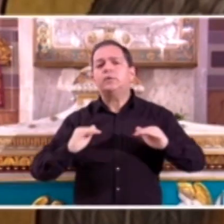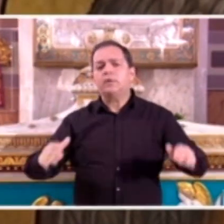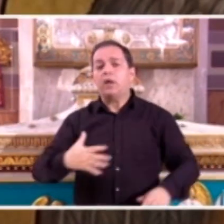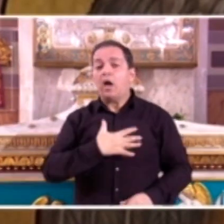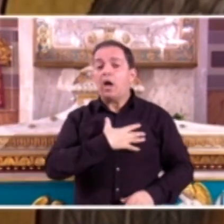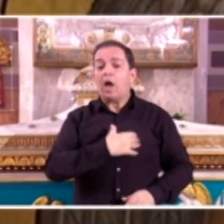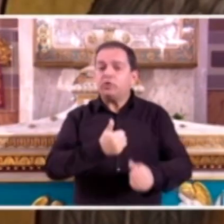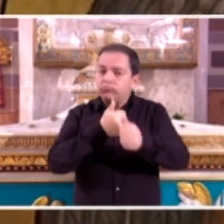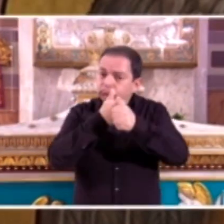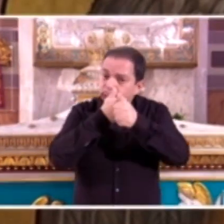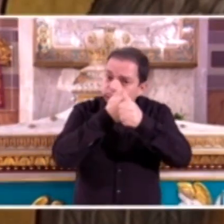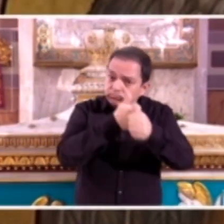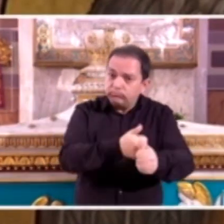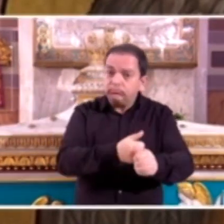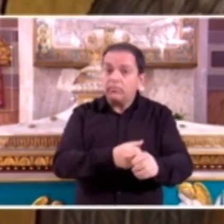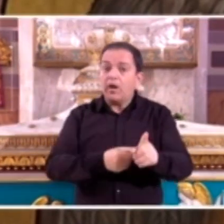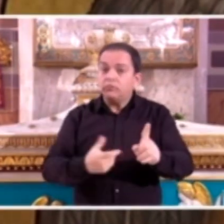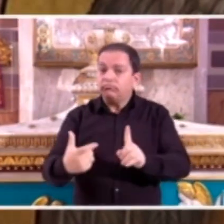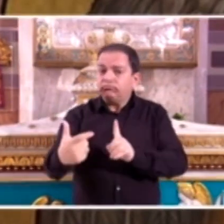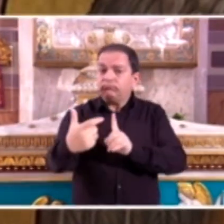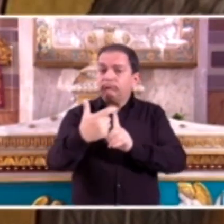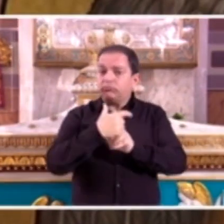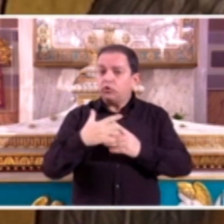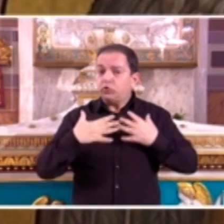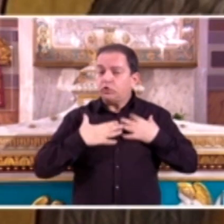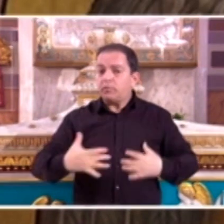οδηγών, φύλακα των ψυχών και των